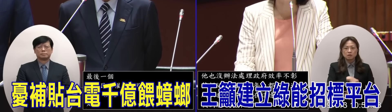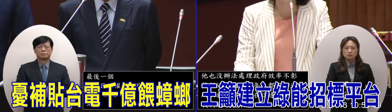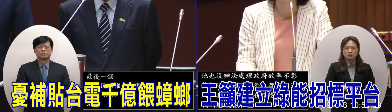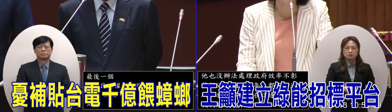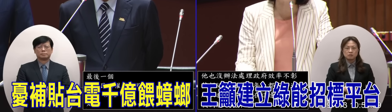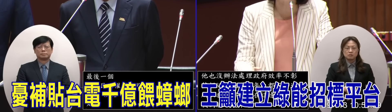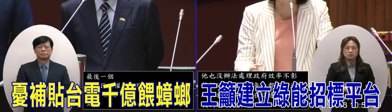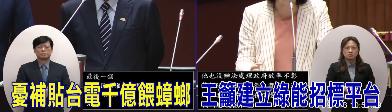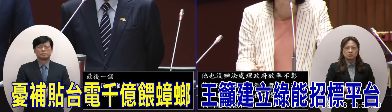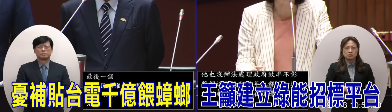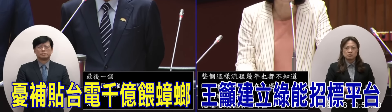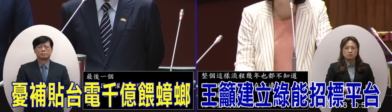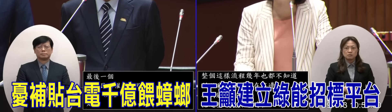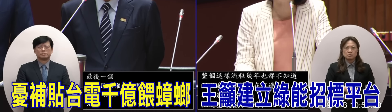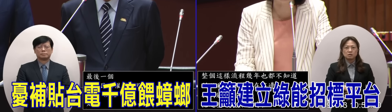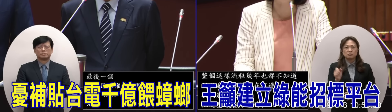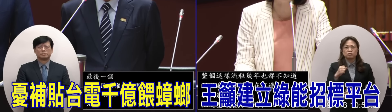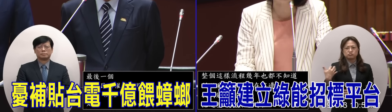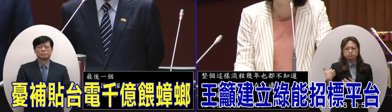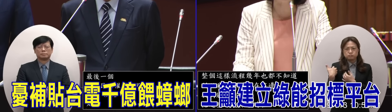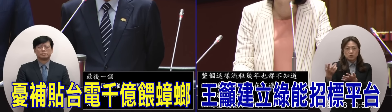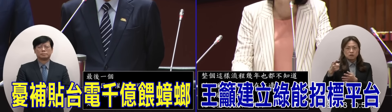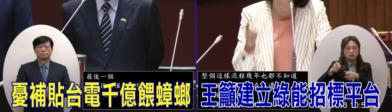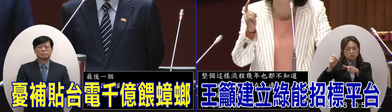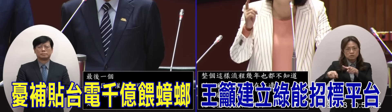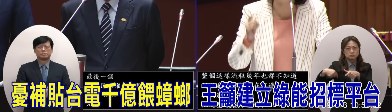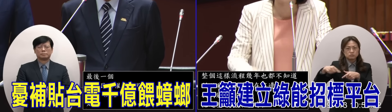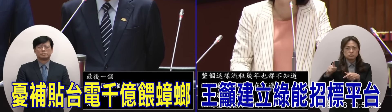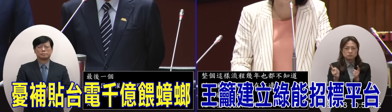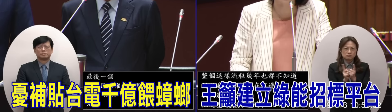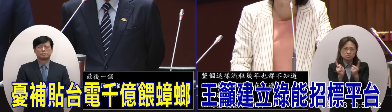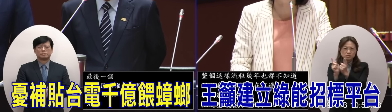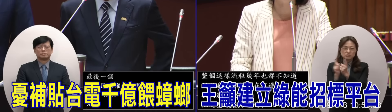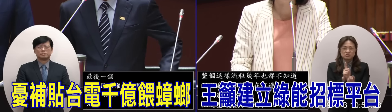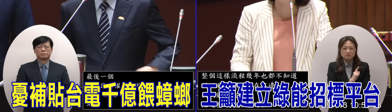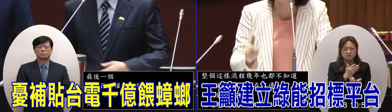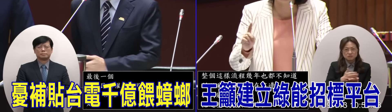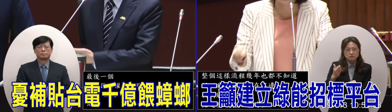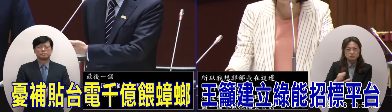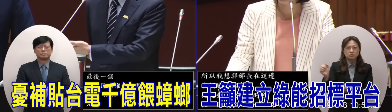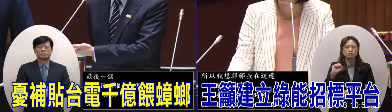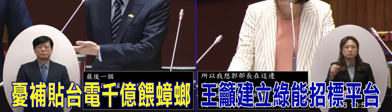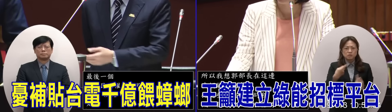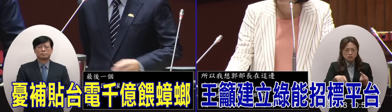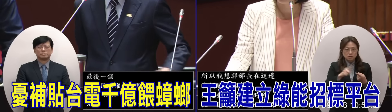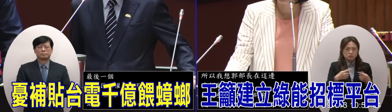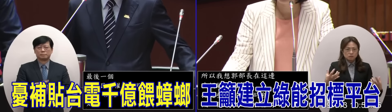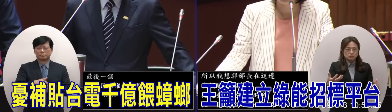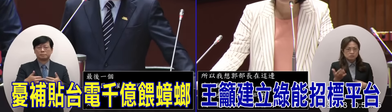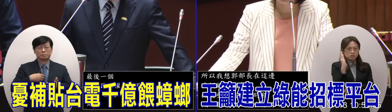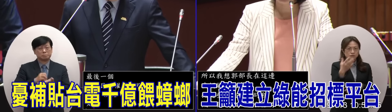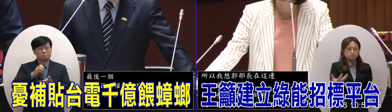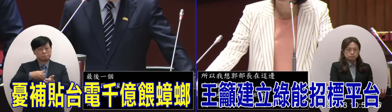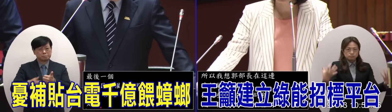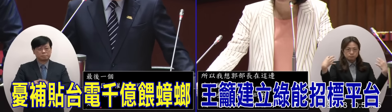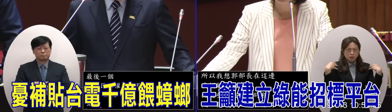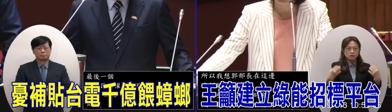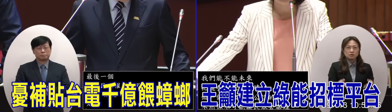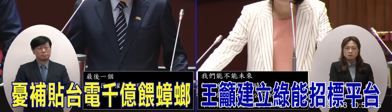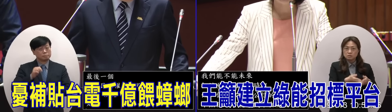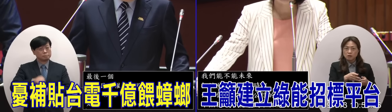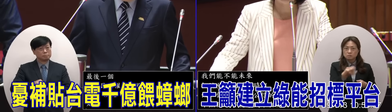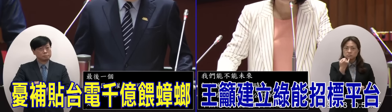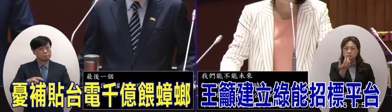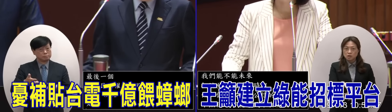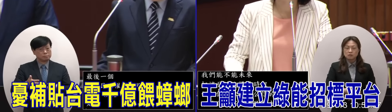让民众去处理，让业者去处理这么多应该政府处理的事情，可不可以？ 程序的问题。 报告委员，这个